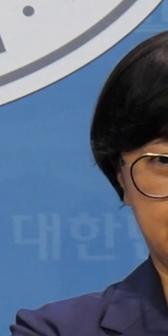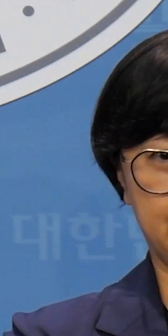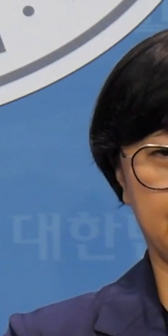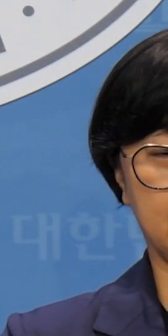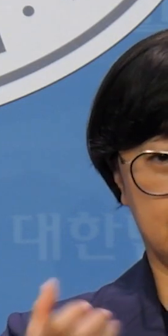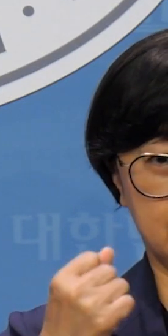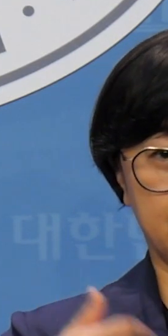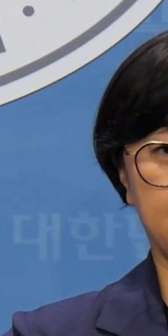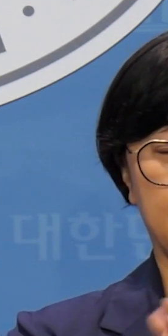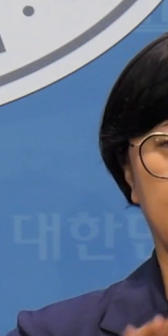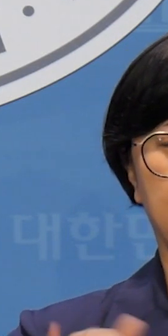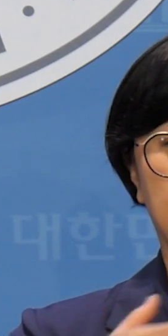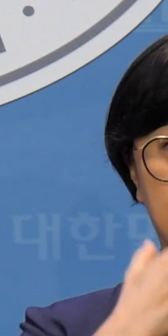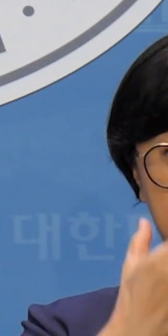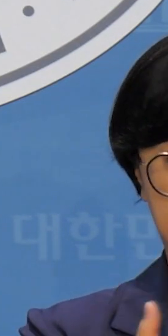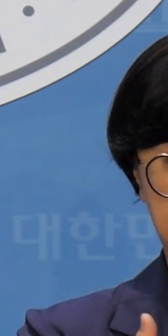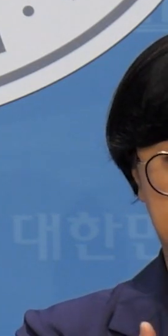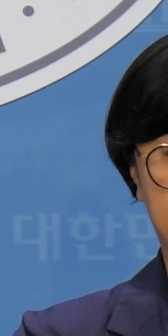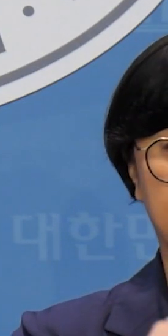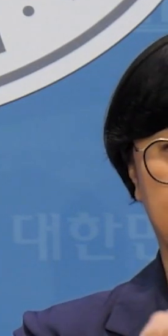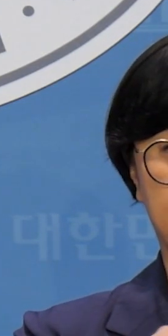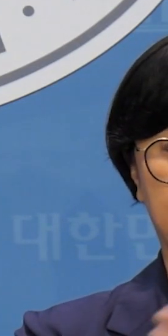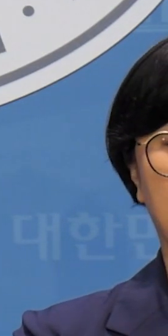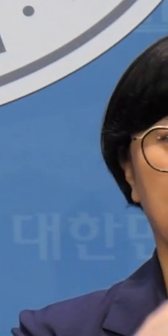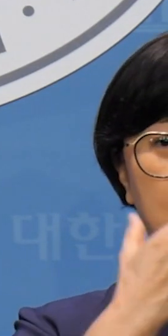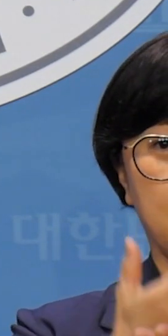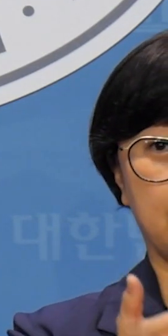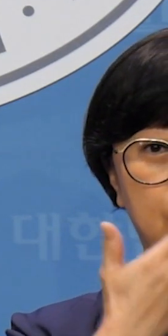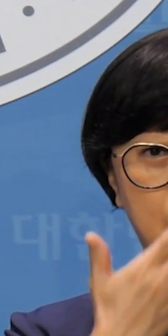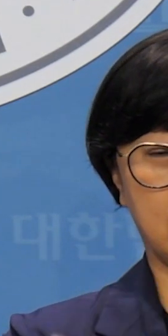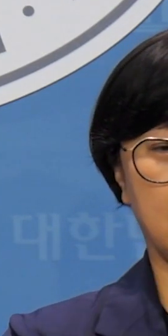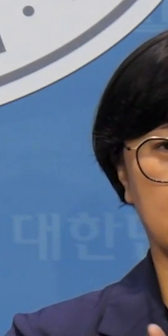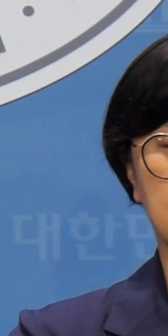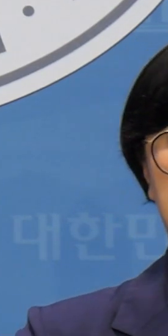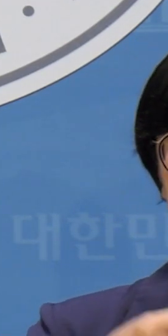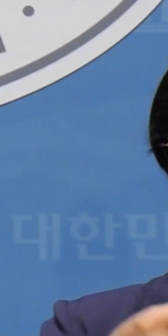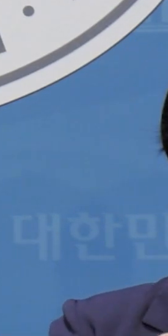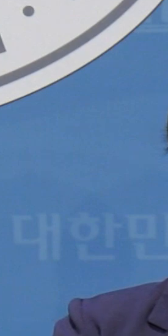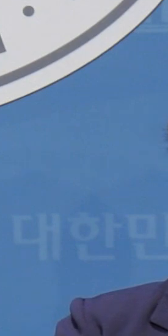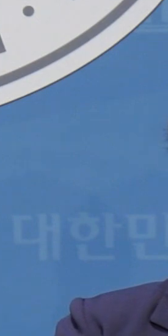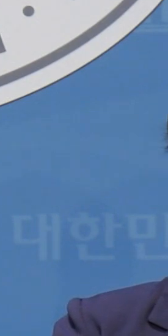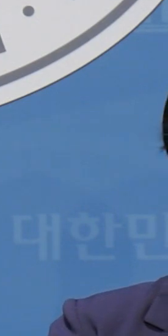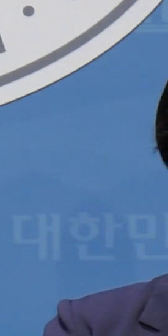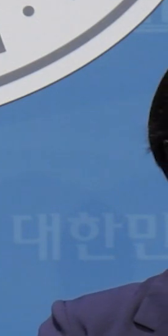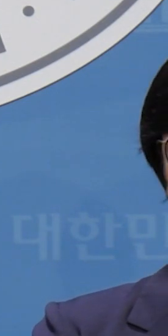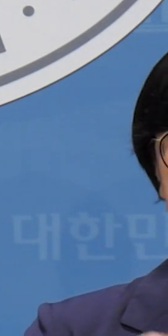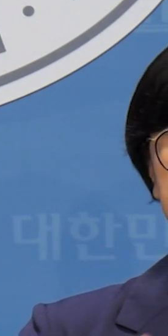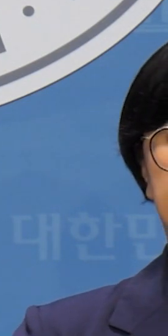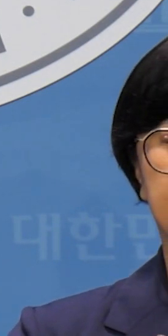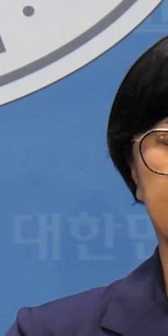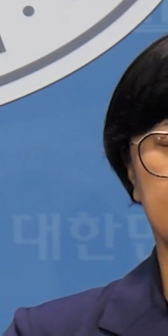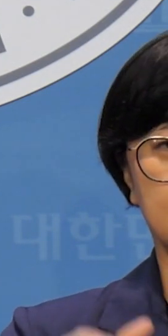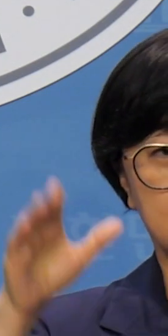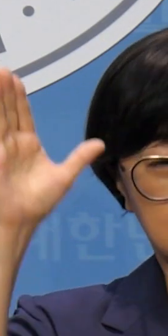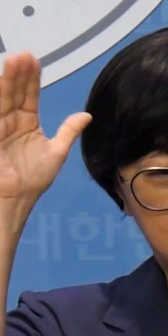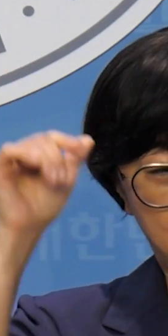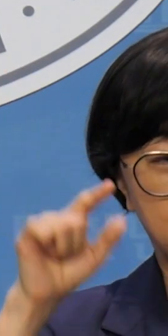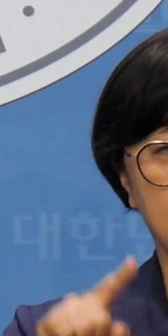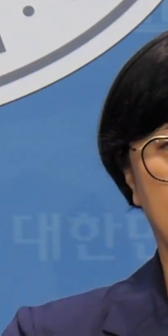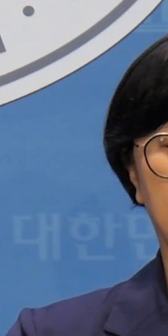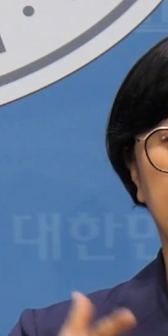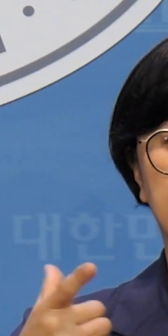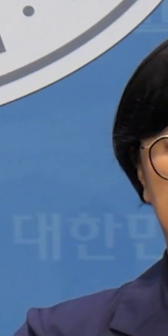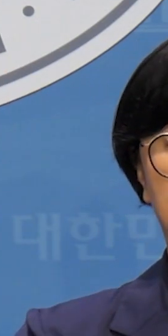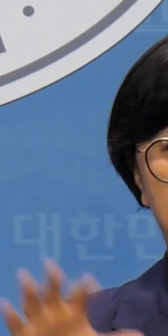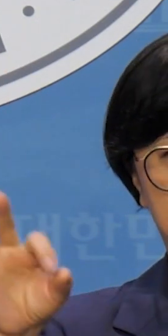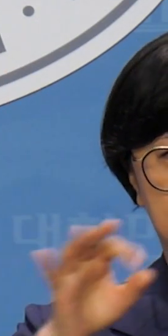수만 있다면 국민을 속여야 되는 대상, 속일 수 있는 대상으로 규정하며 견해와 같이 취급했음을